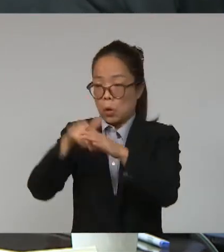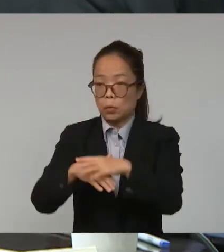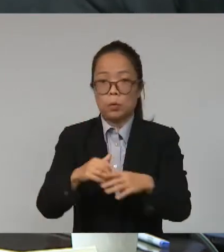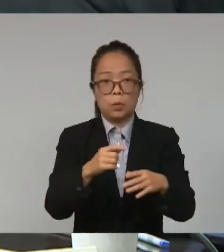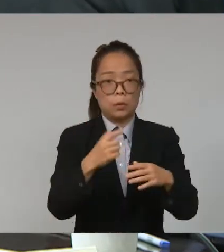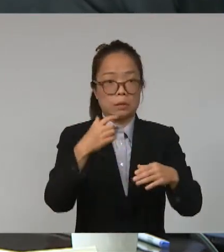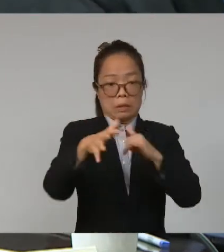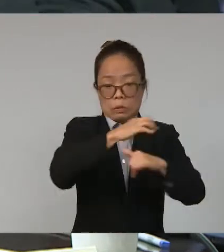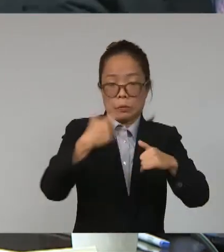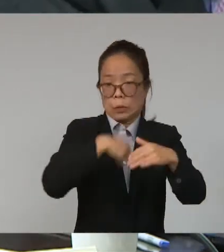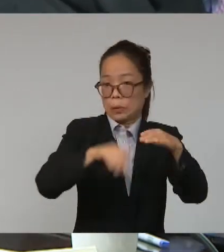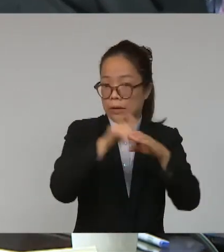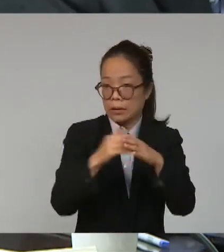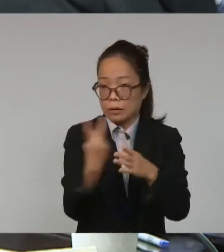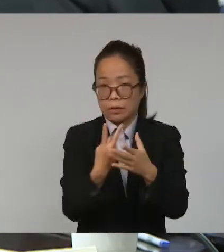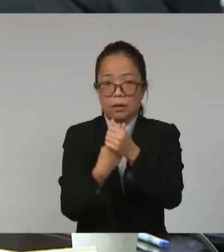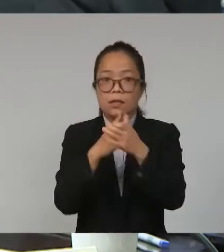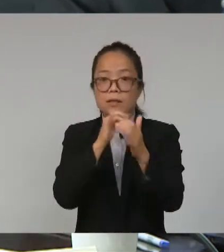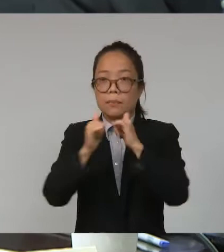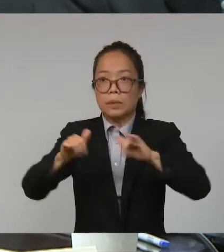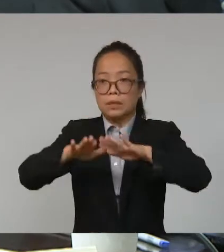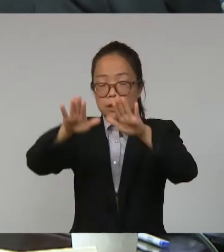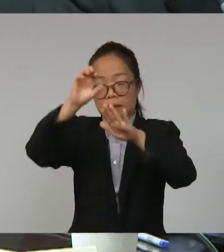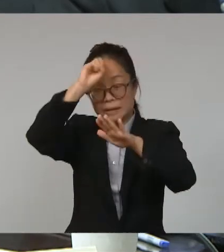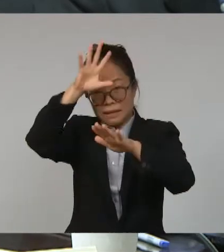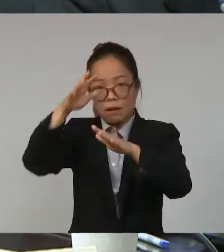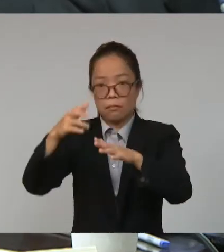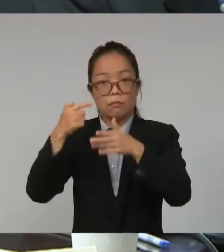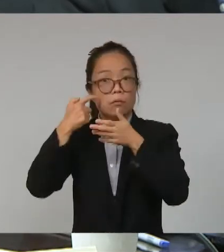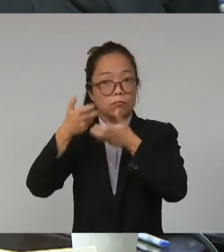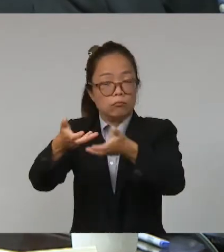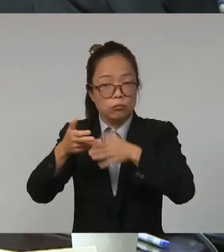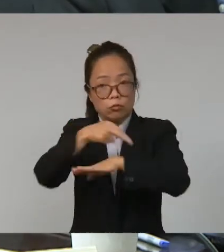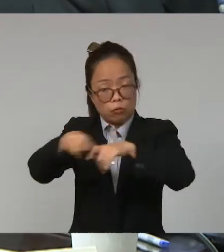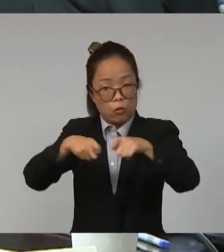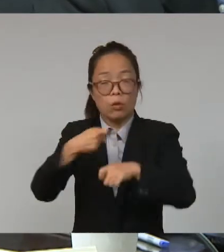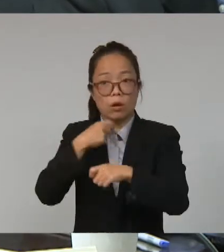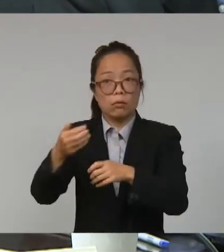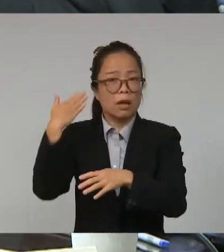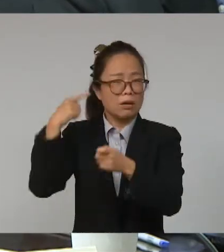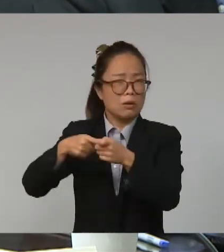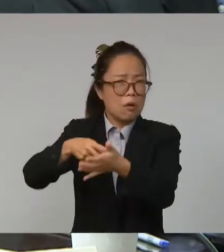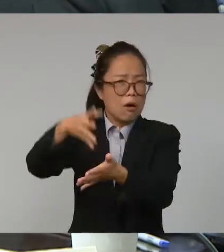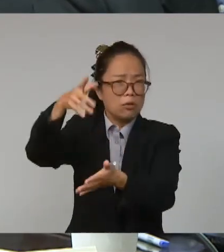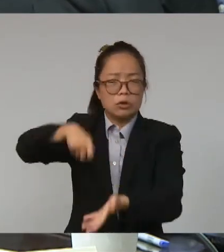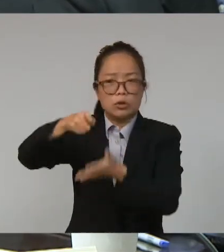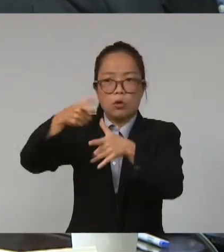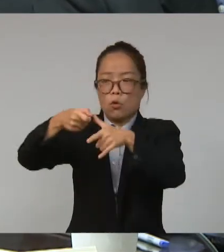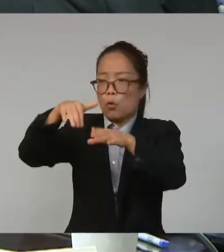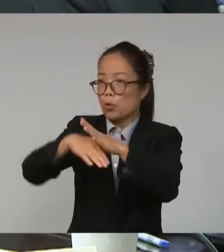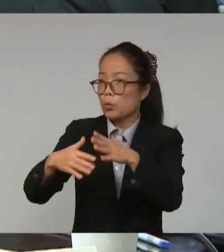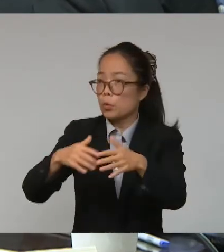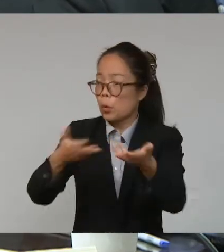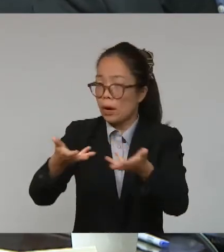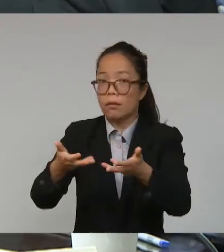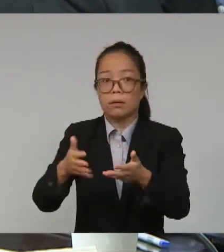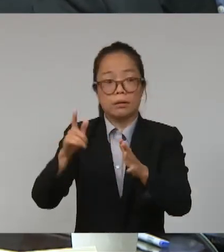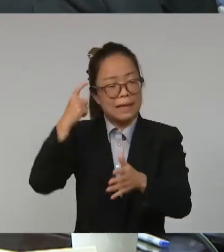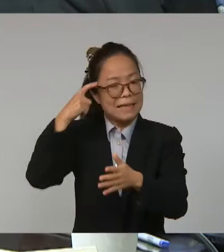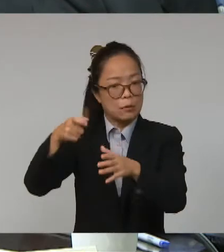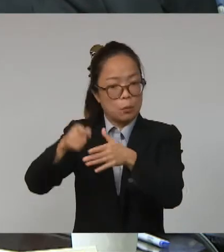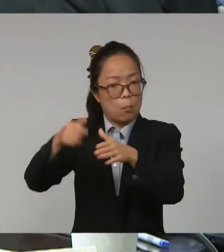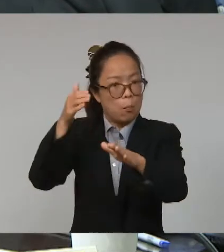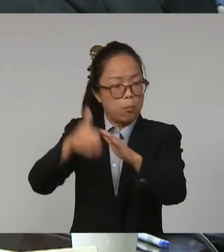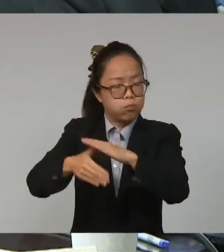是民进党的重要主张，民进党过去多次提出公投案，为使公投通过，必